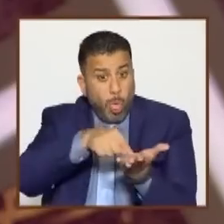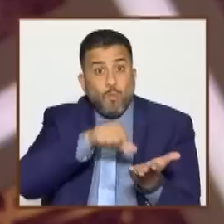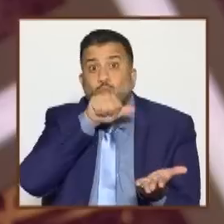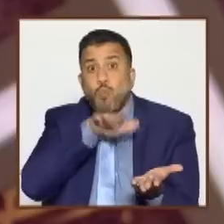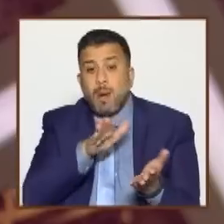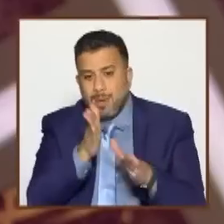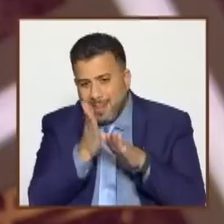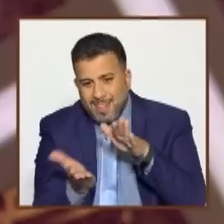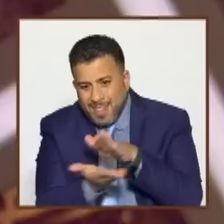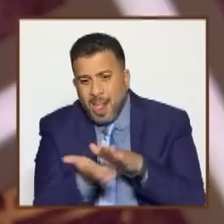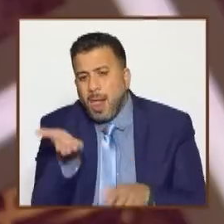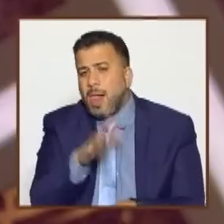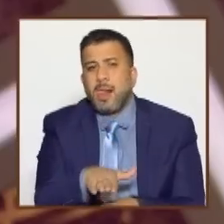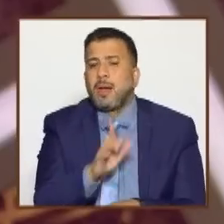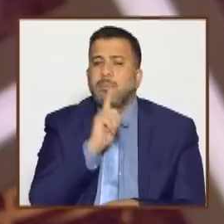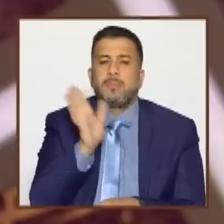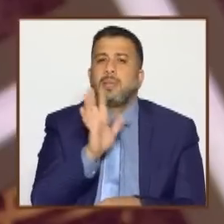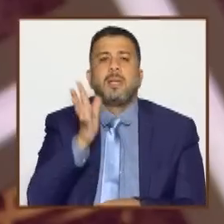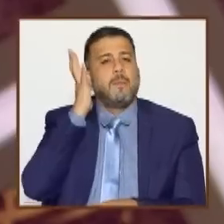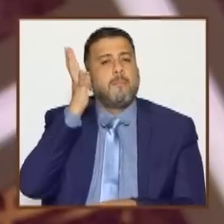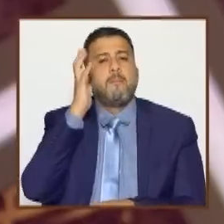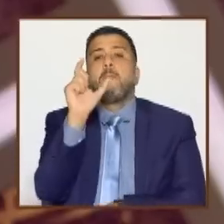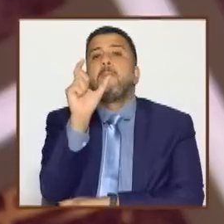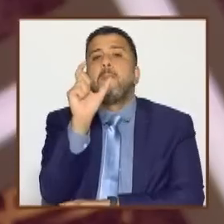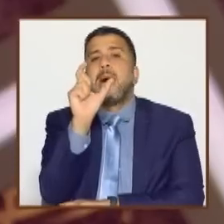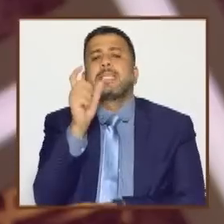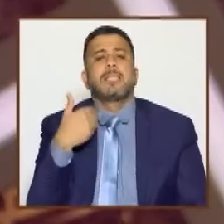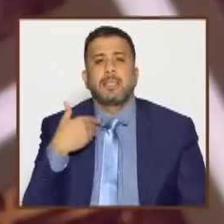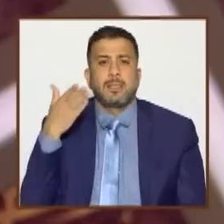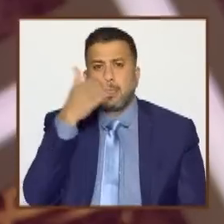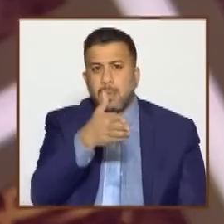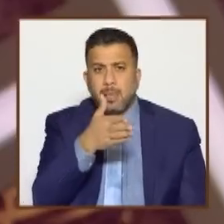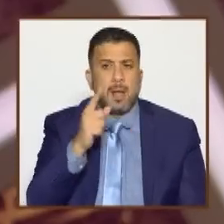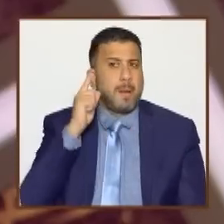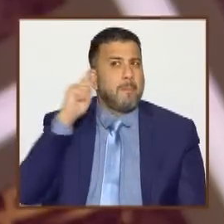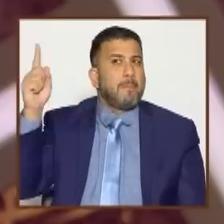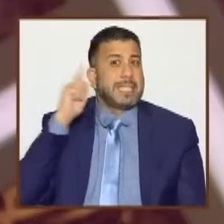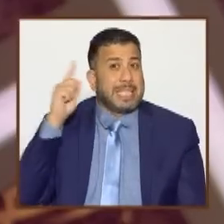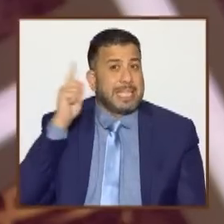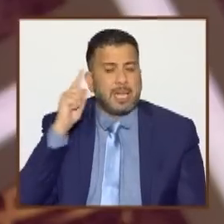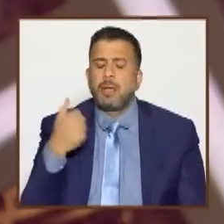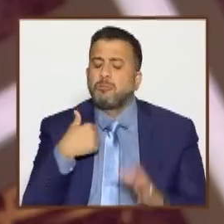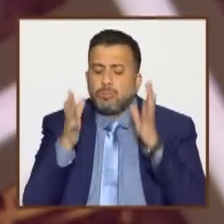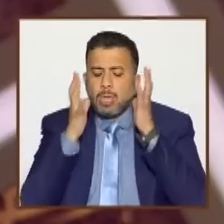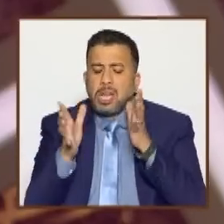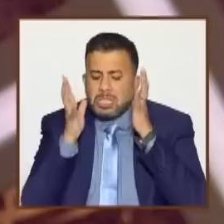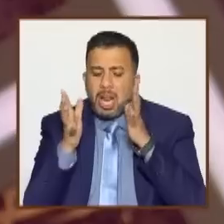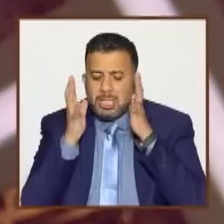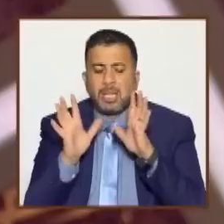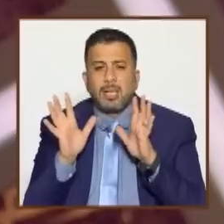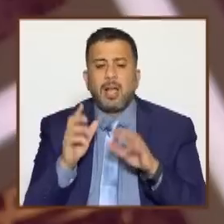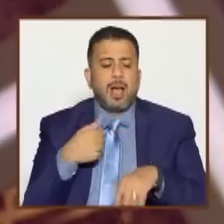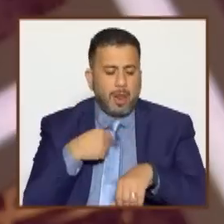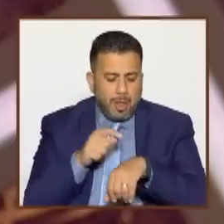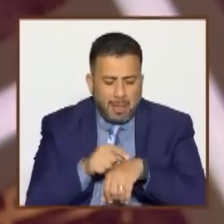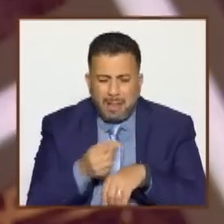بقوله لا تشد الرحال إلا إلى ثلاثة مساجد. أما إذا رحت للمسجد النبوي وصليت فيه وشفت عندك